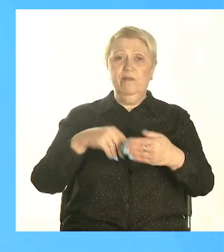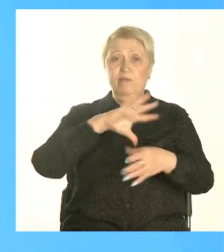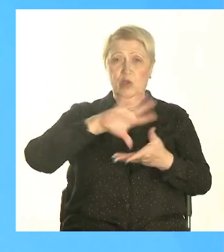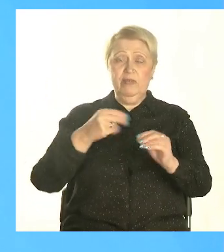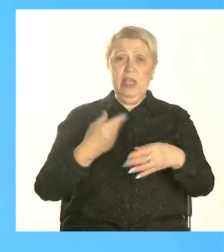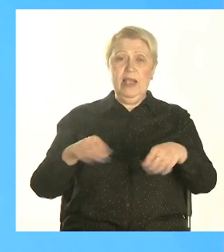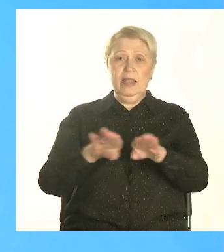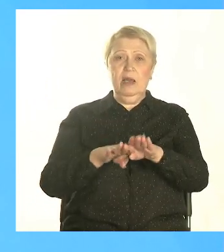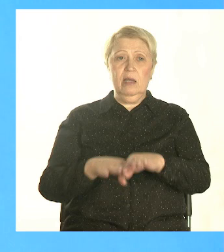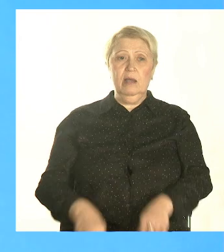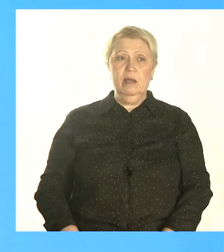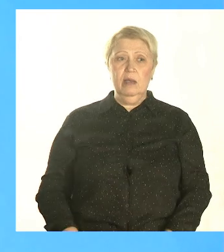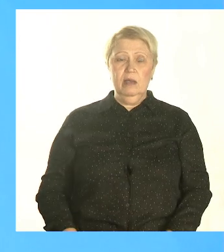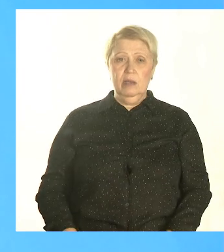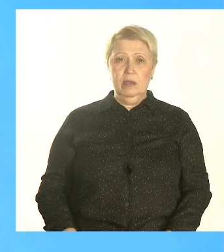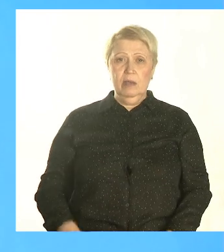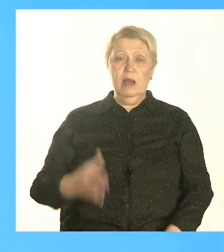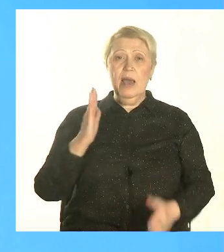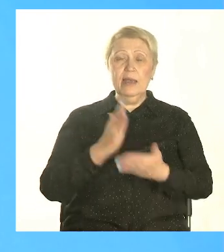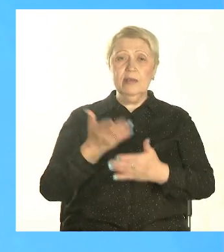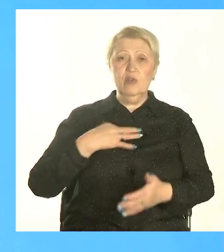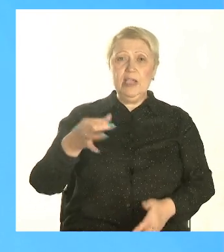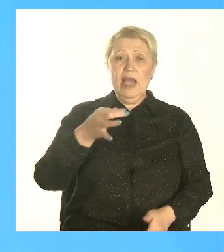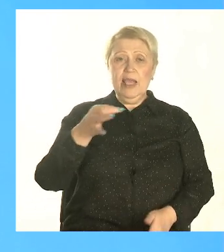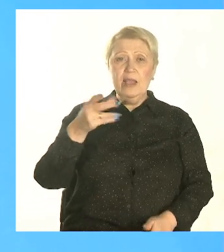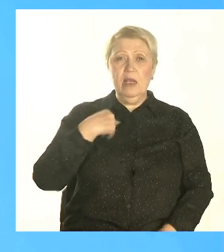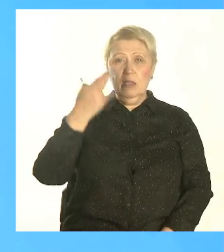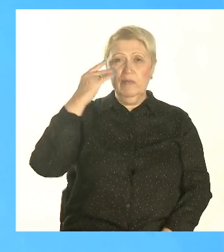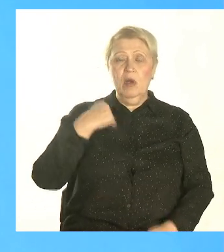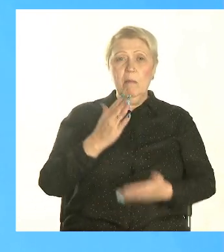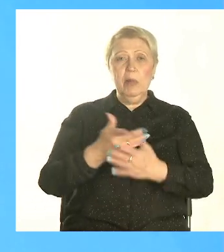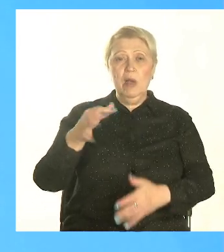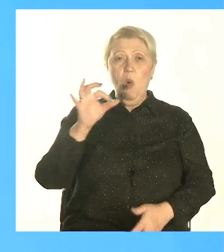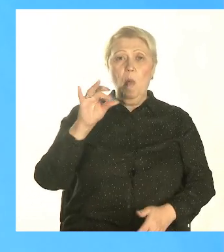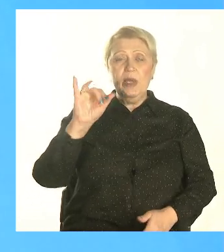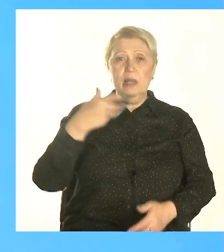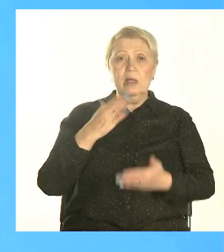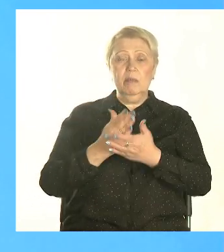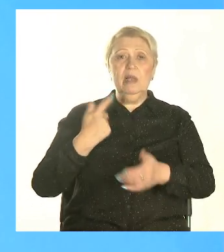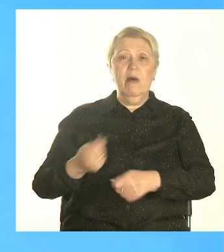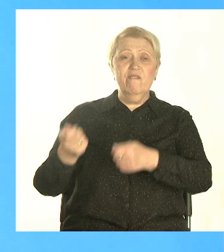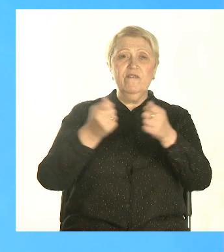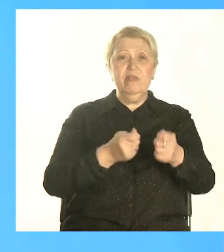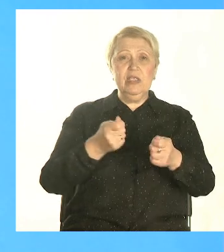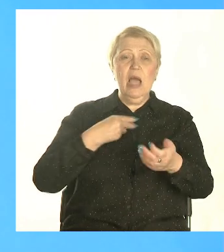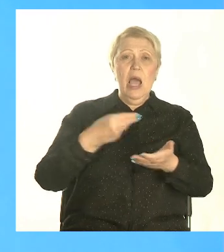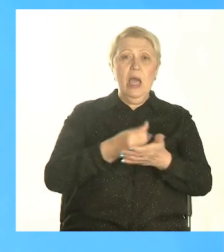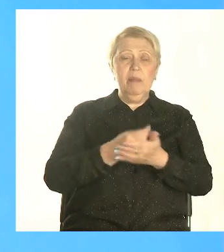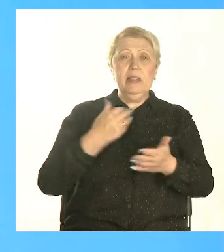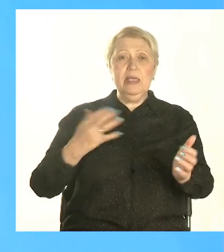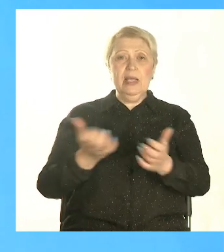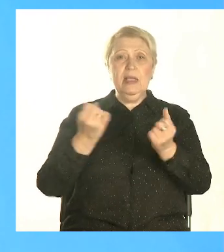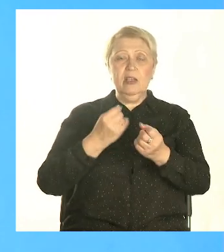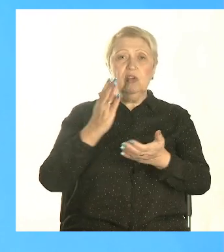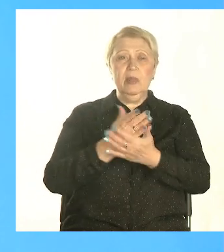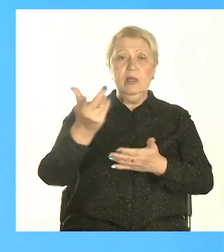когда начал деятельность региональный оператор, у нас было в плате за содержание. Вывоз отходов. И оплата за содержание, она выставляется на